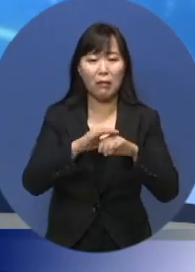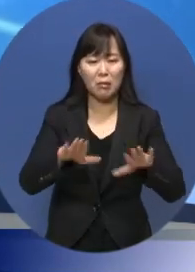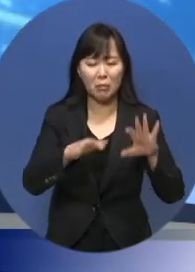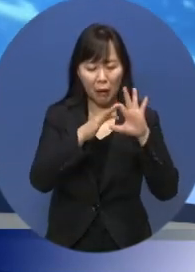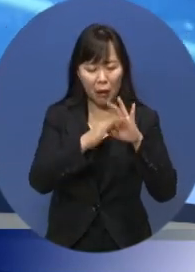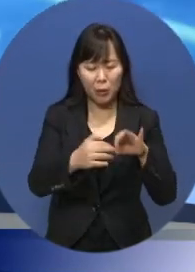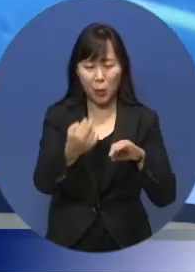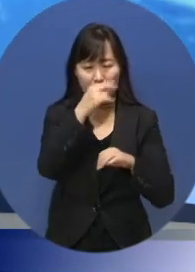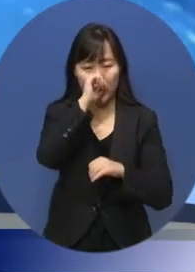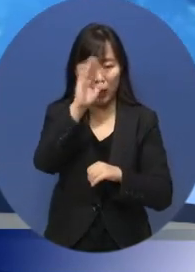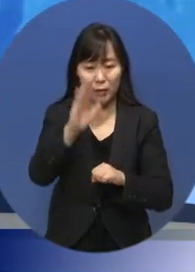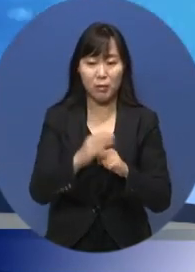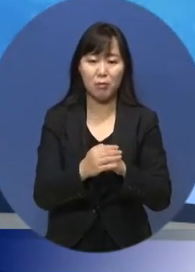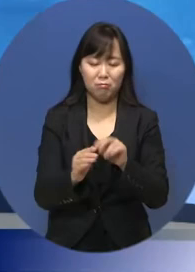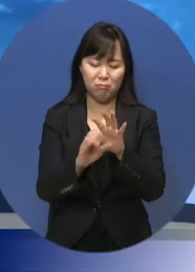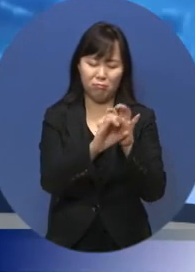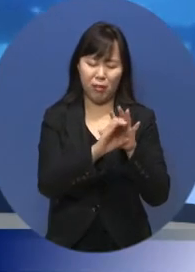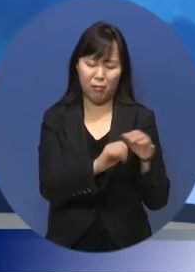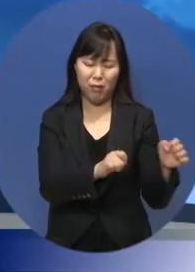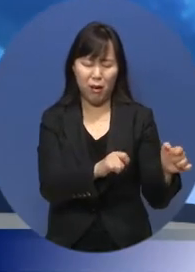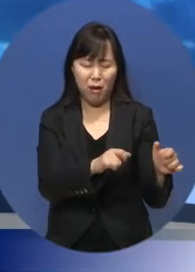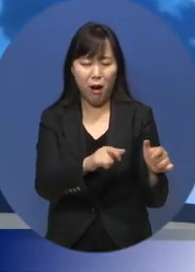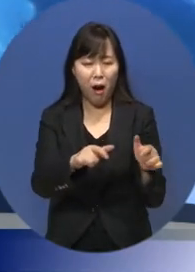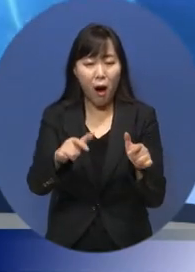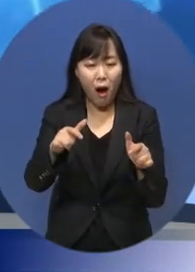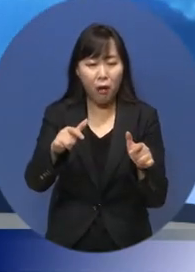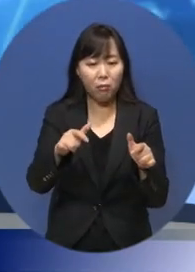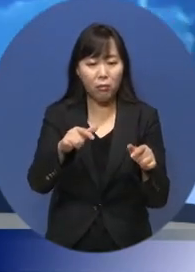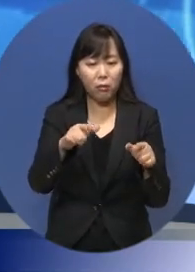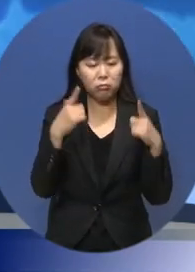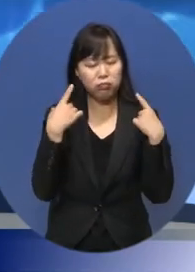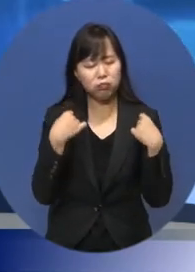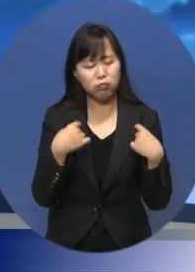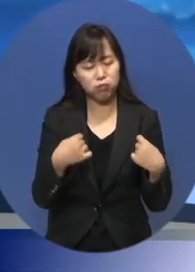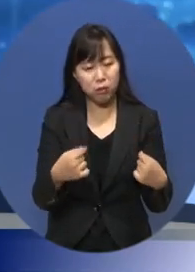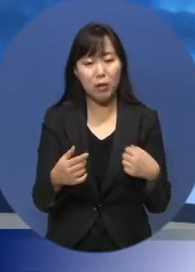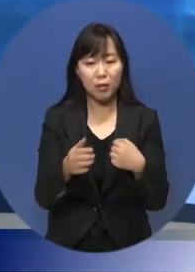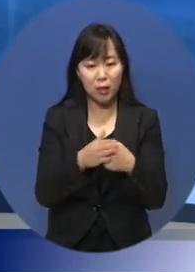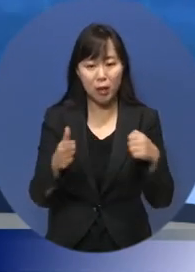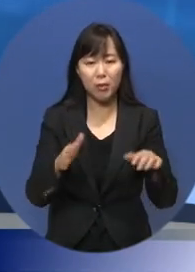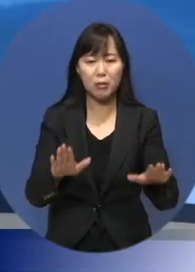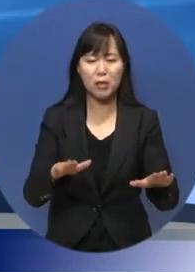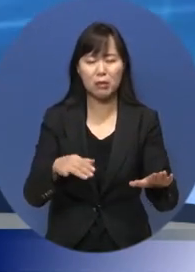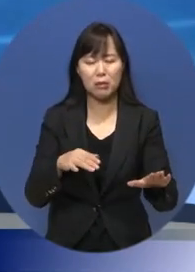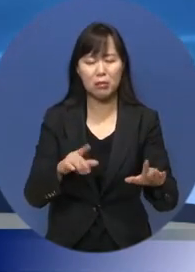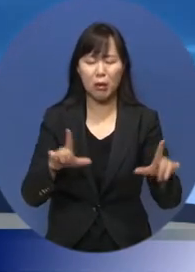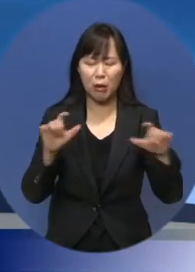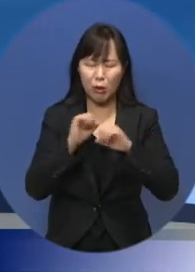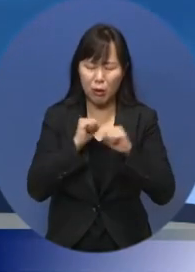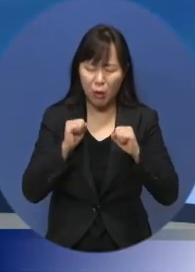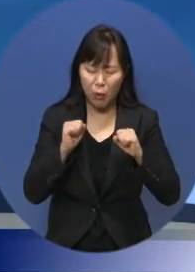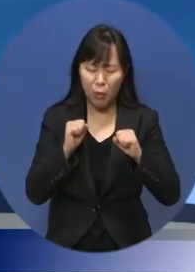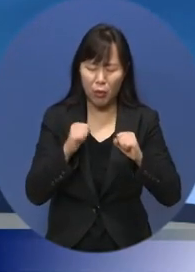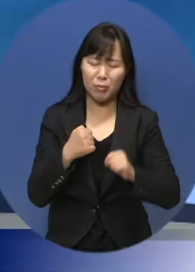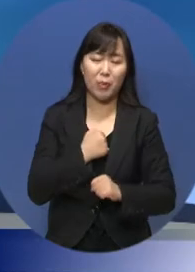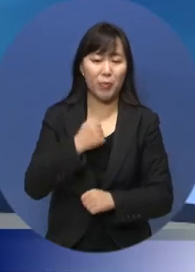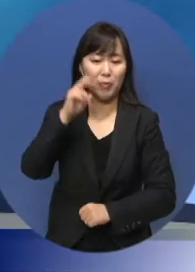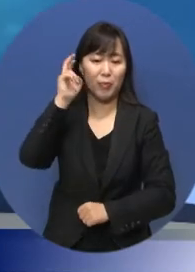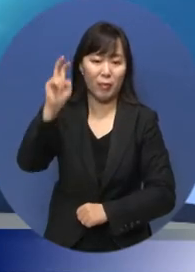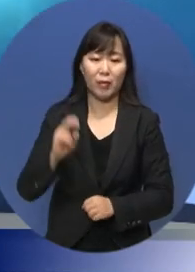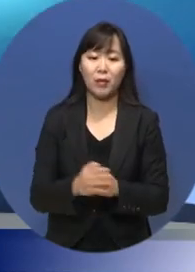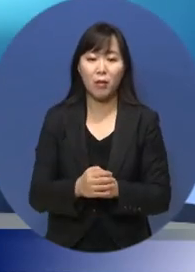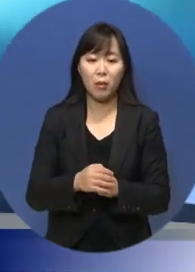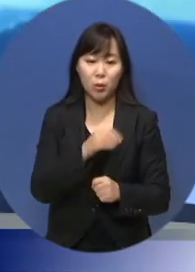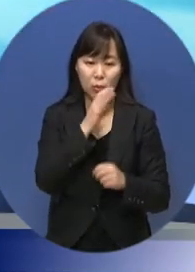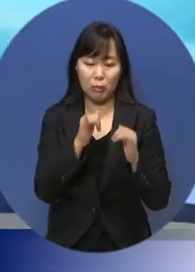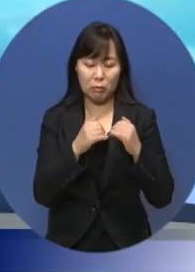않은데요. 코로나19의 확산세도 꺾일 기미를 보이지 않으면서 갑갑한 겨울을 맞게 됐습니다.